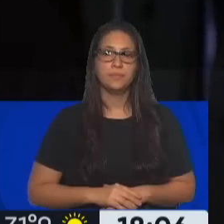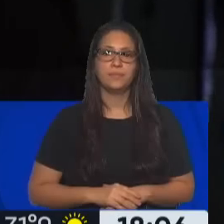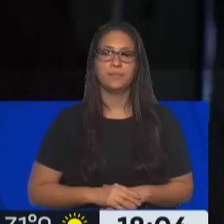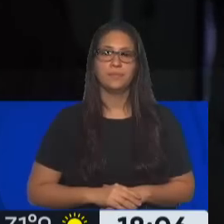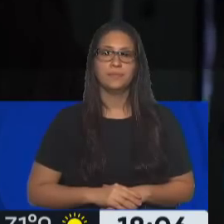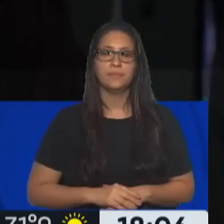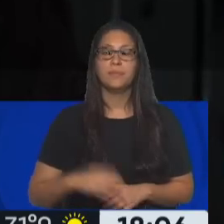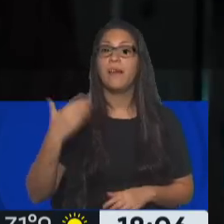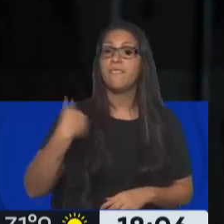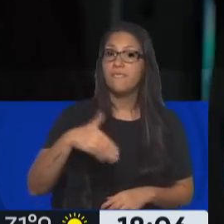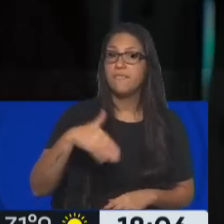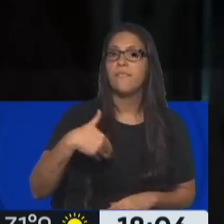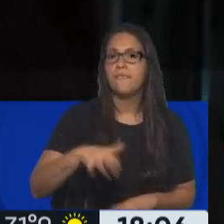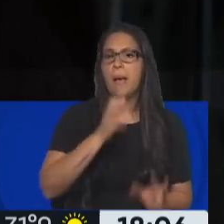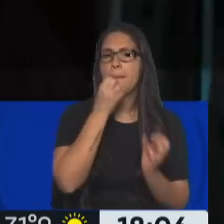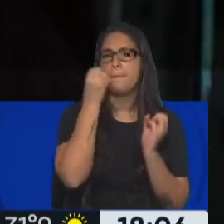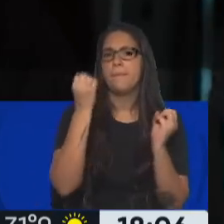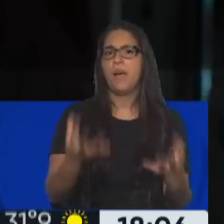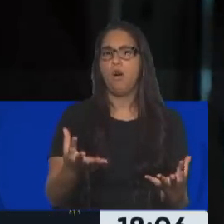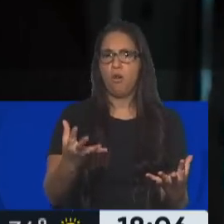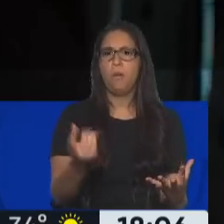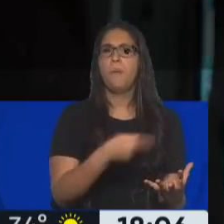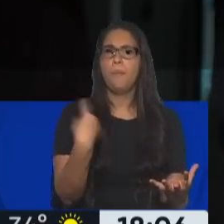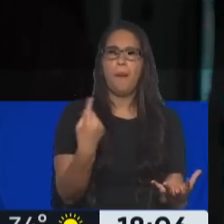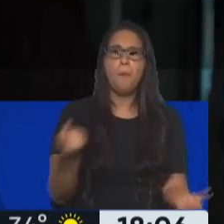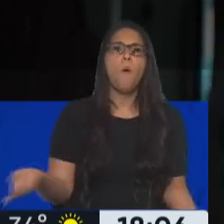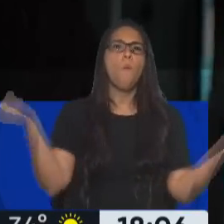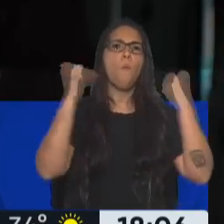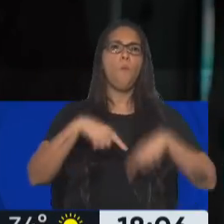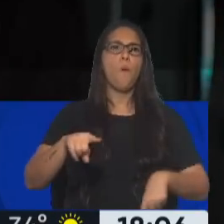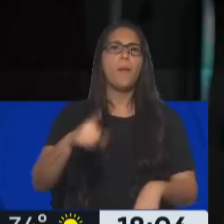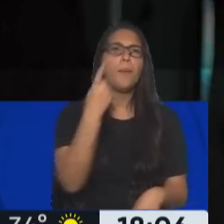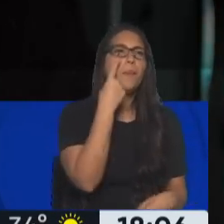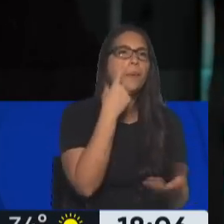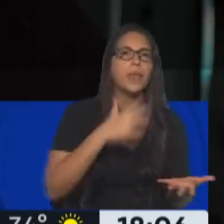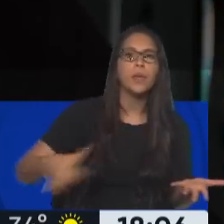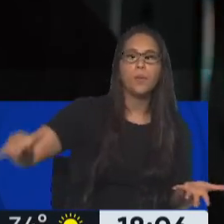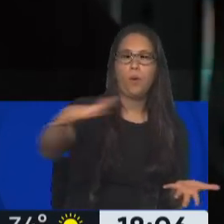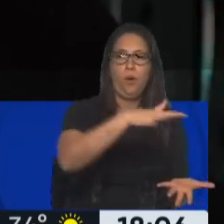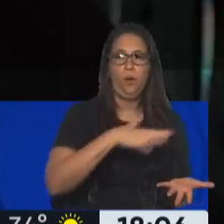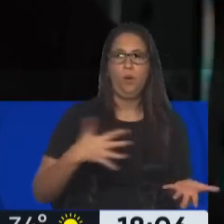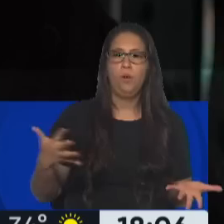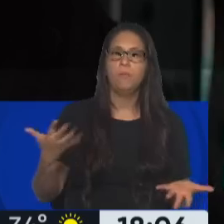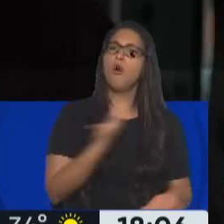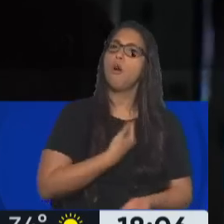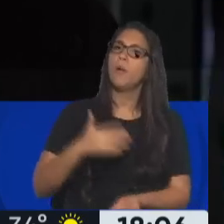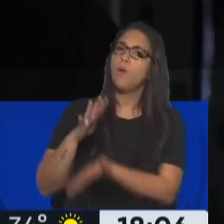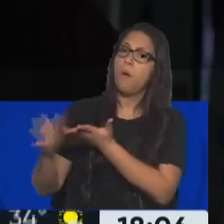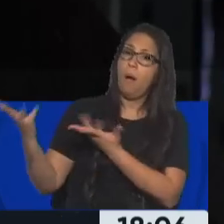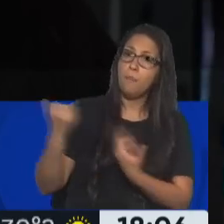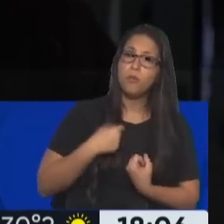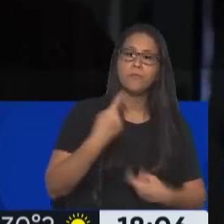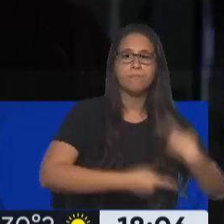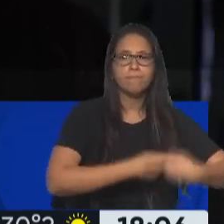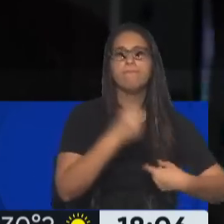هلا بعد امور جيده هلا بتصير امور كلها جيده نحن نشغل الحياه نحن اليوم بتكافؤ الحكومه الجديده اللي اجت